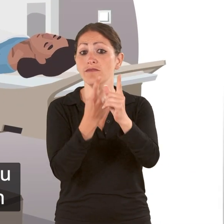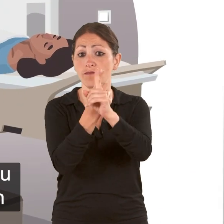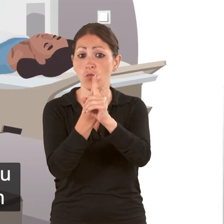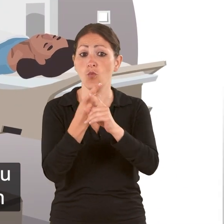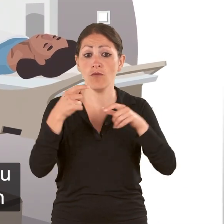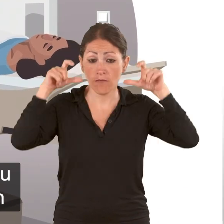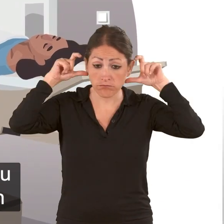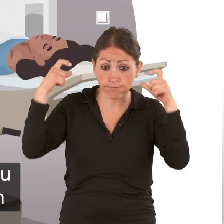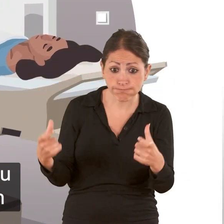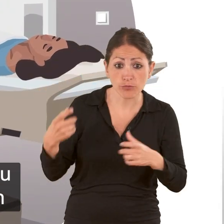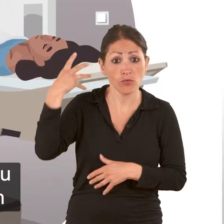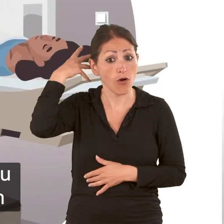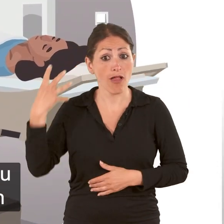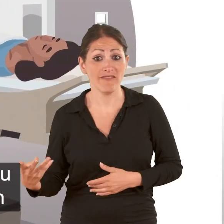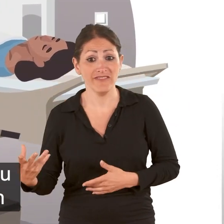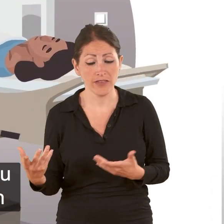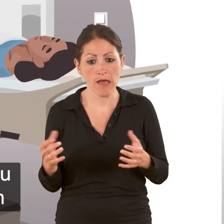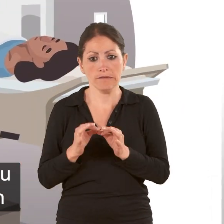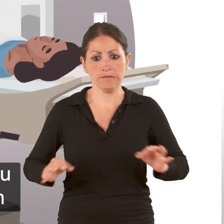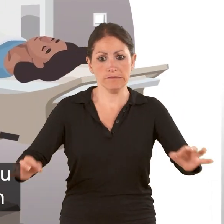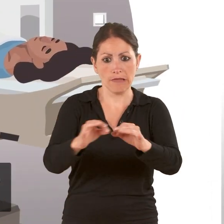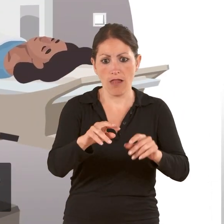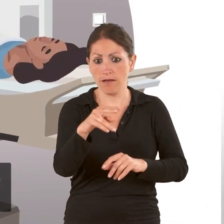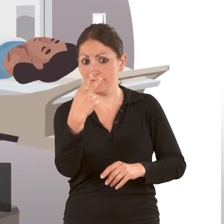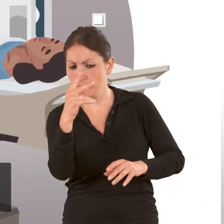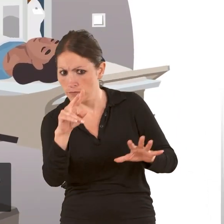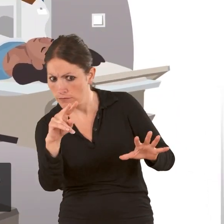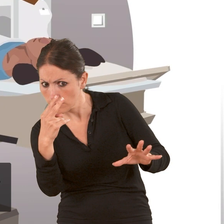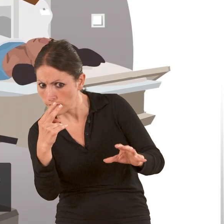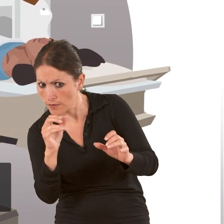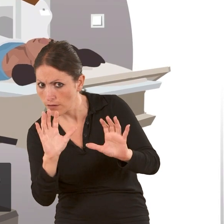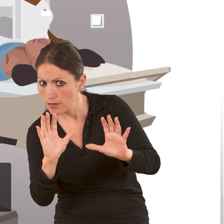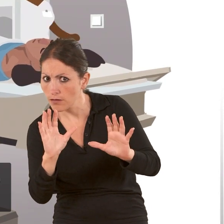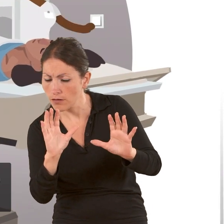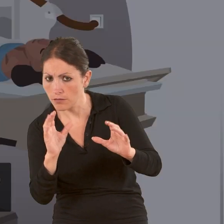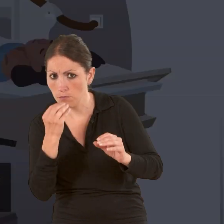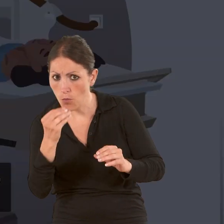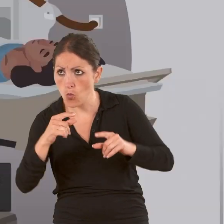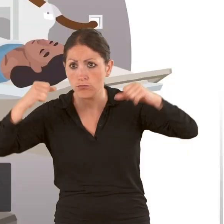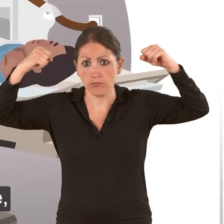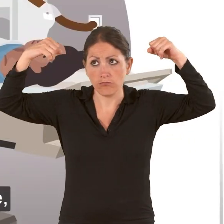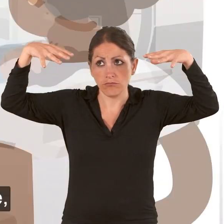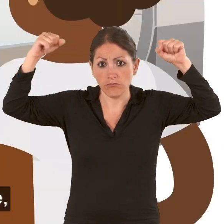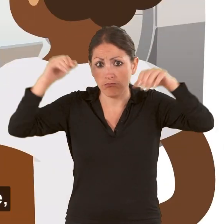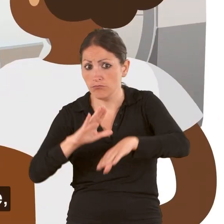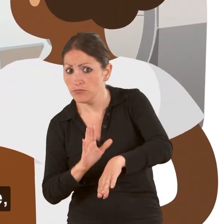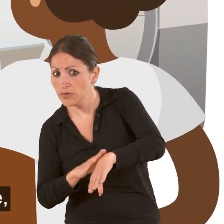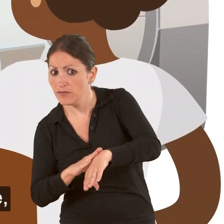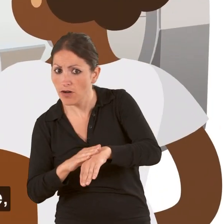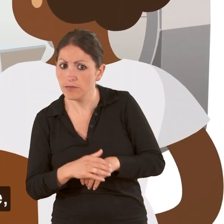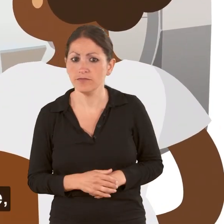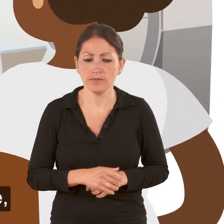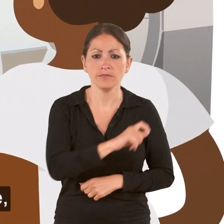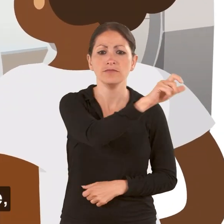peut avoir enlevé ses appareils ou ses implants. Entrez tranquillement dans son champ de vision pour ne pas la surprendre, ou faites clignoter l'interrupteur.